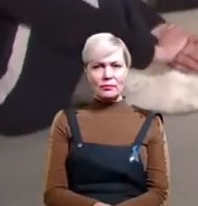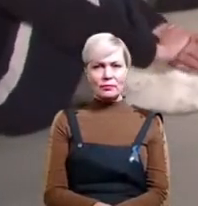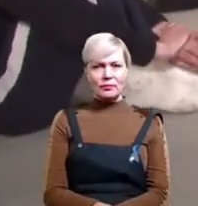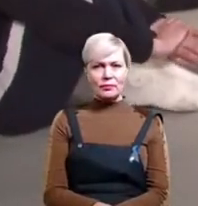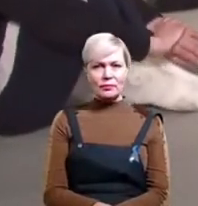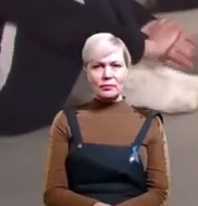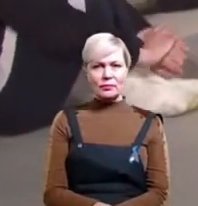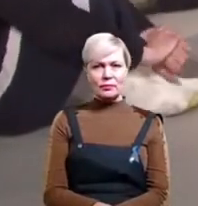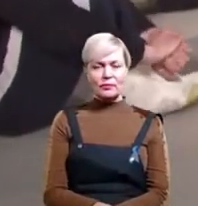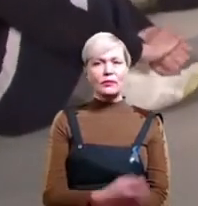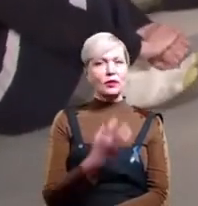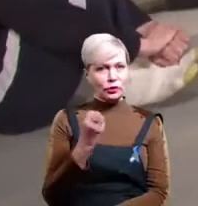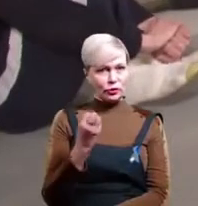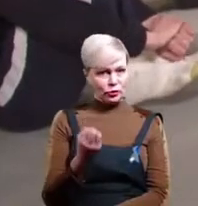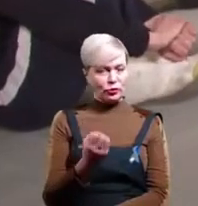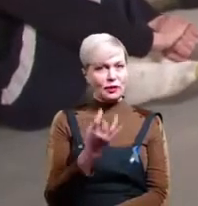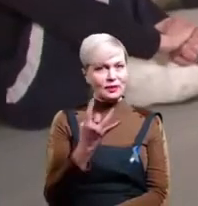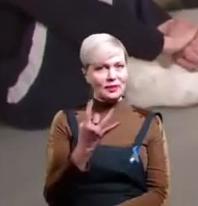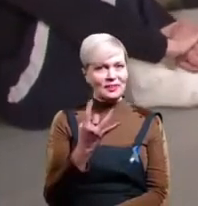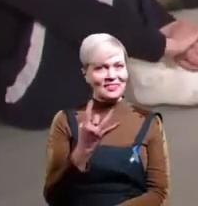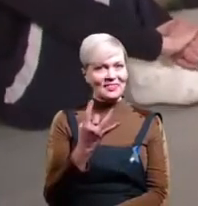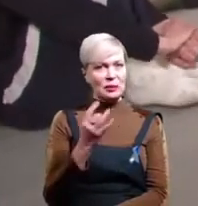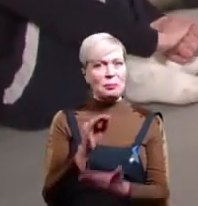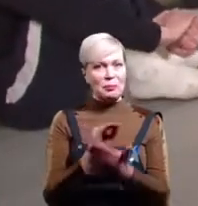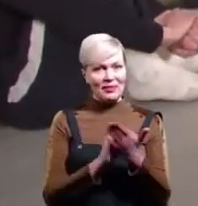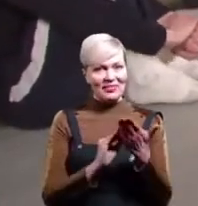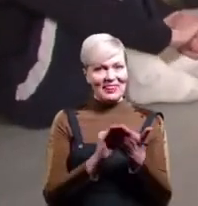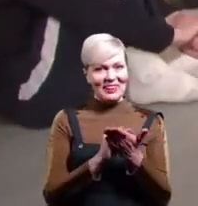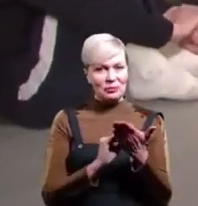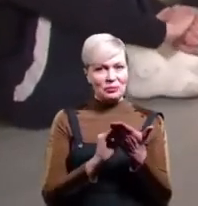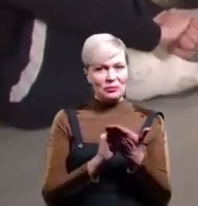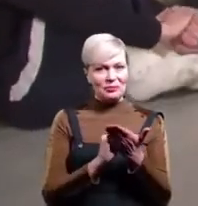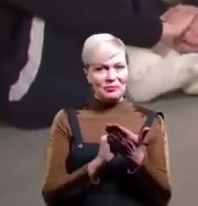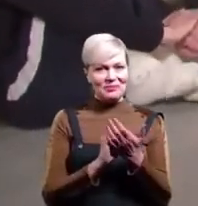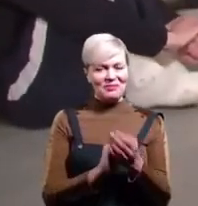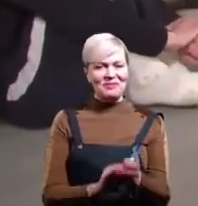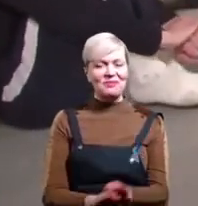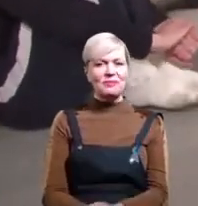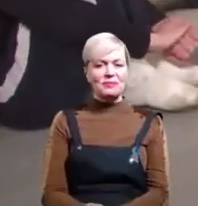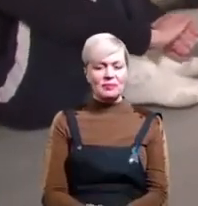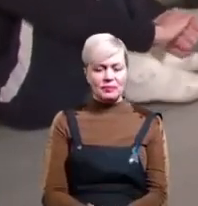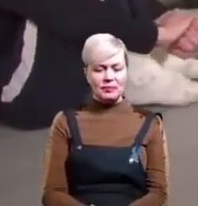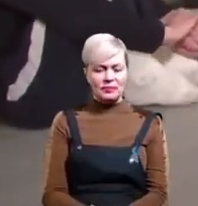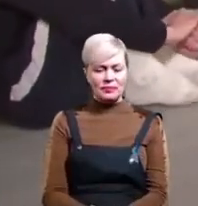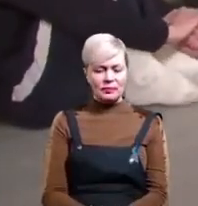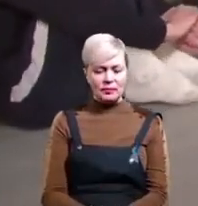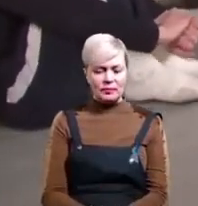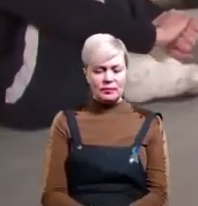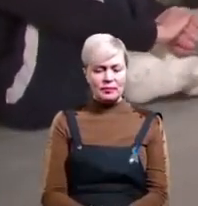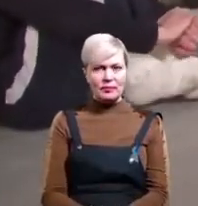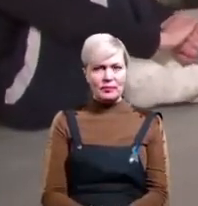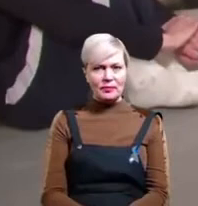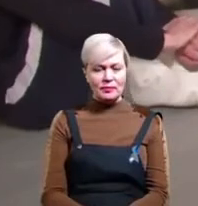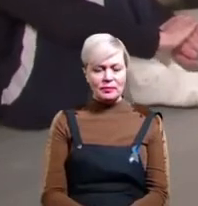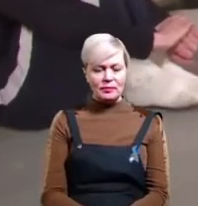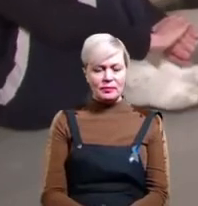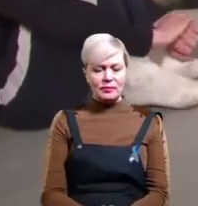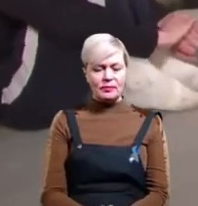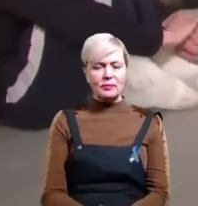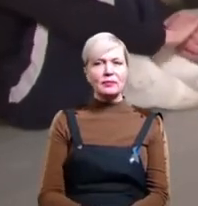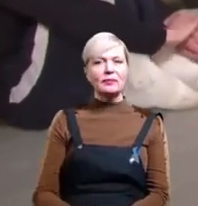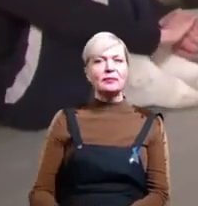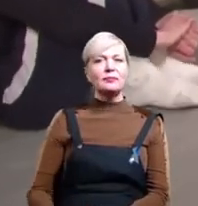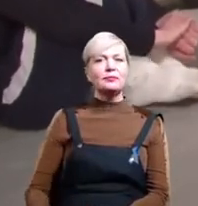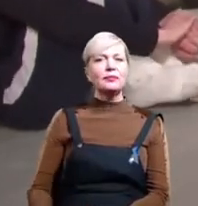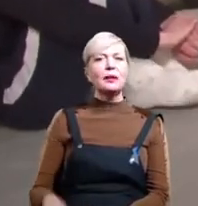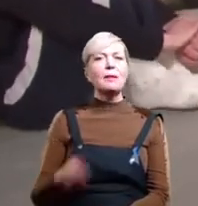Важно. Еще раз. Давайте, может, это, раз, 3, 5. Давайте, да. Последняя